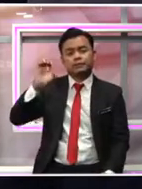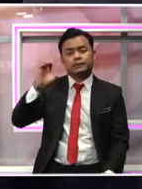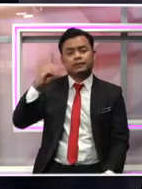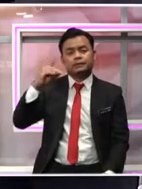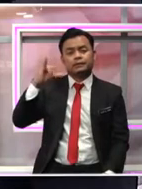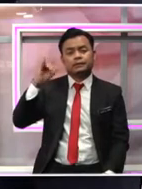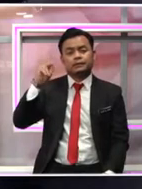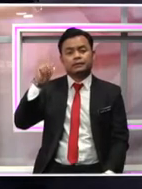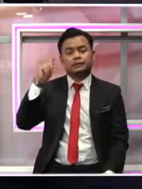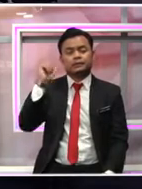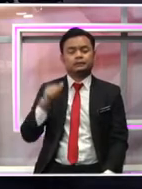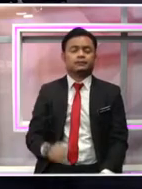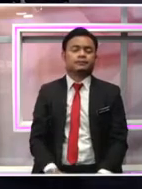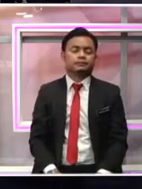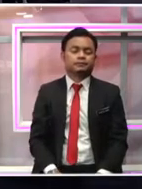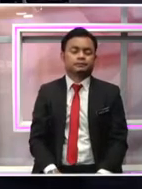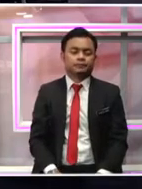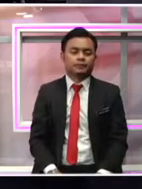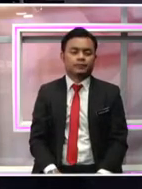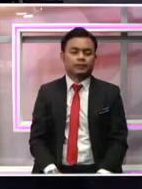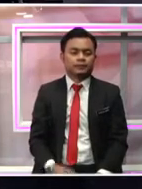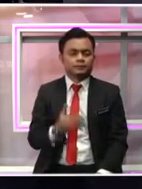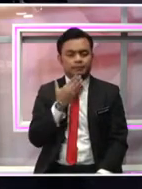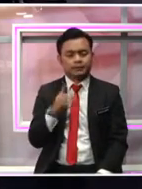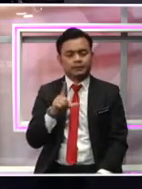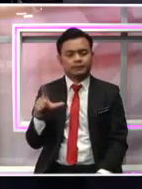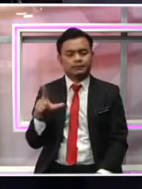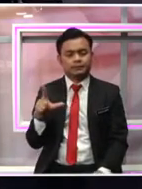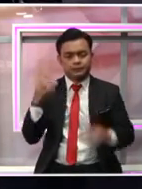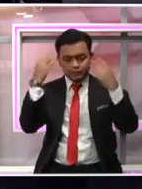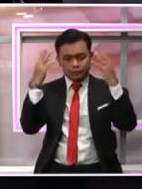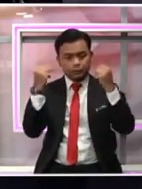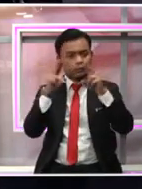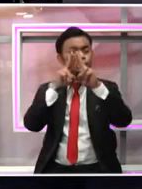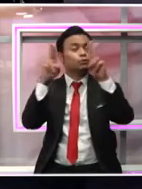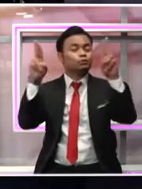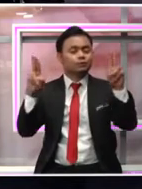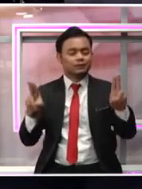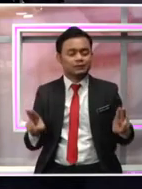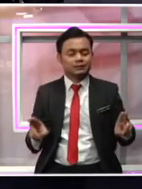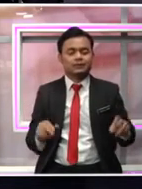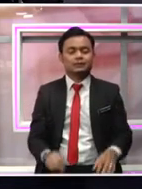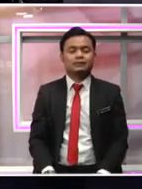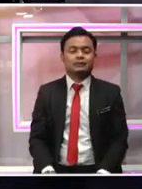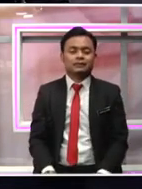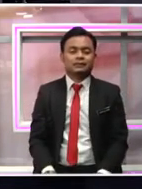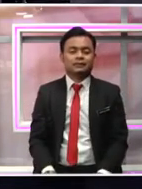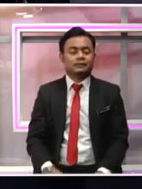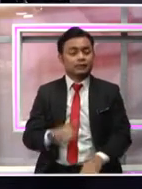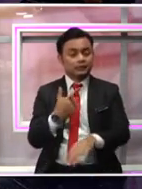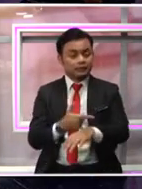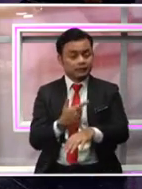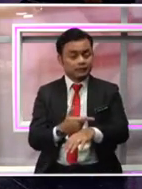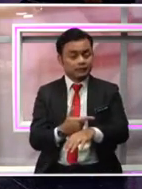sudah bersedia ke kalau cek guna memberi sedikit hujan atau memberi pengukuhan